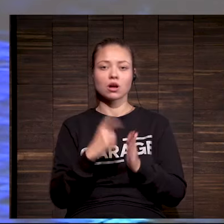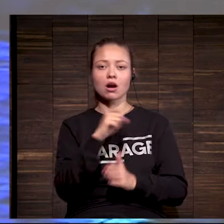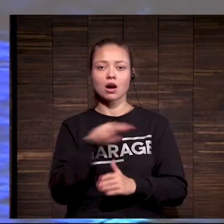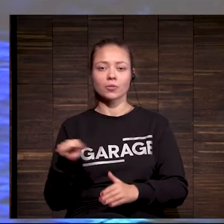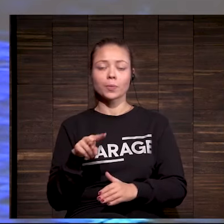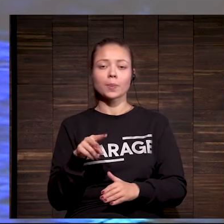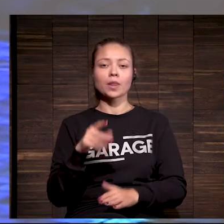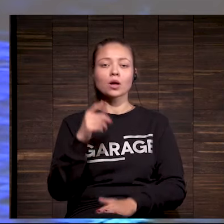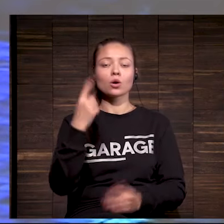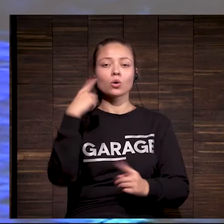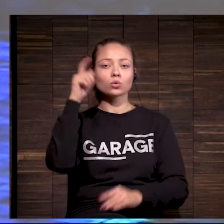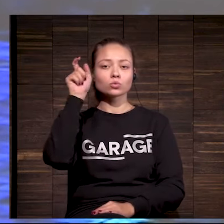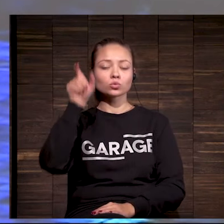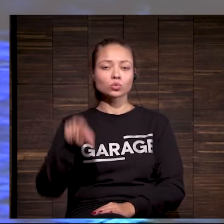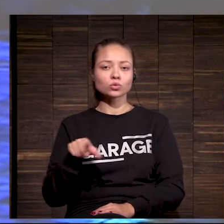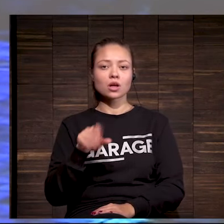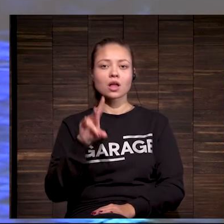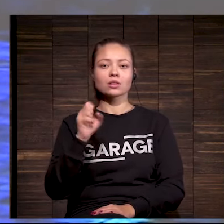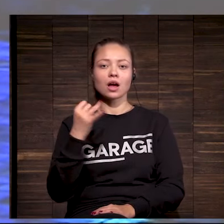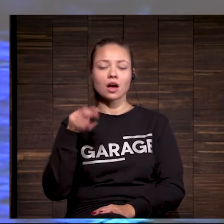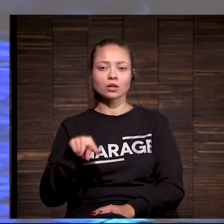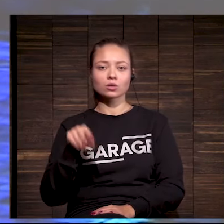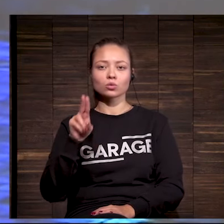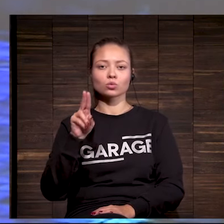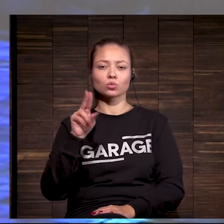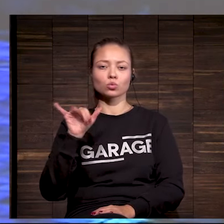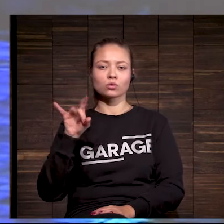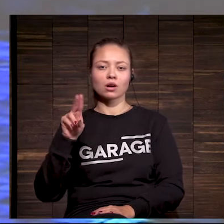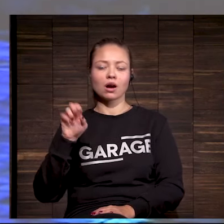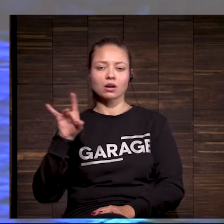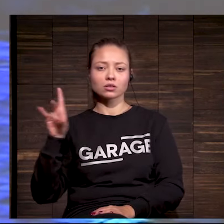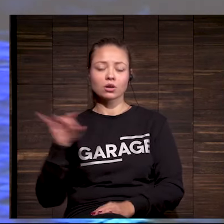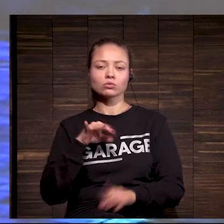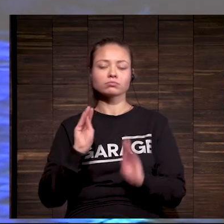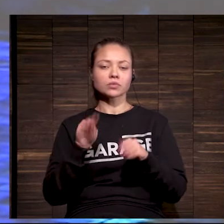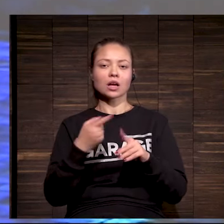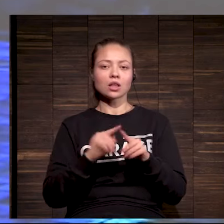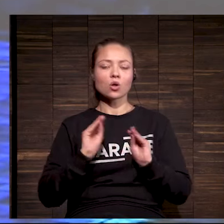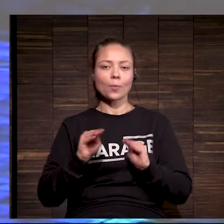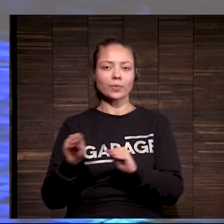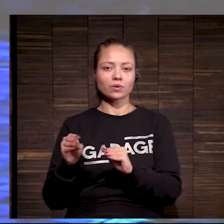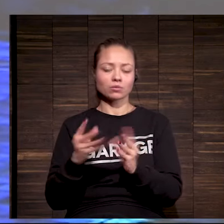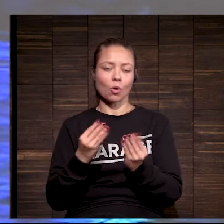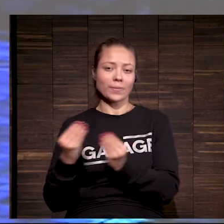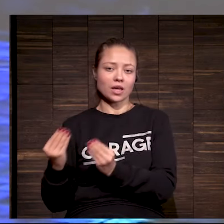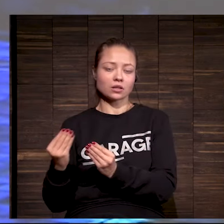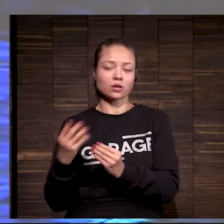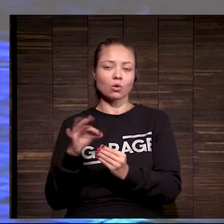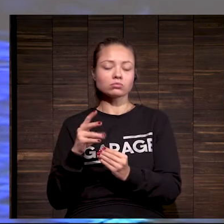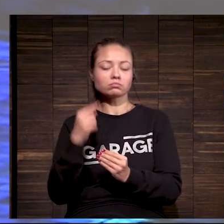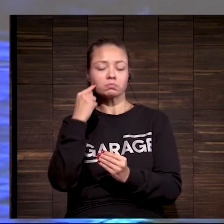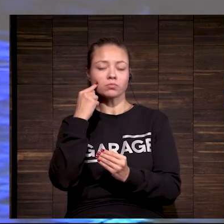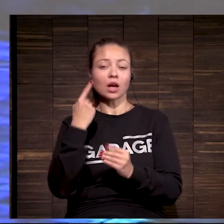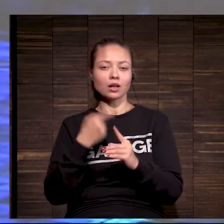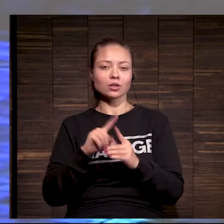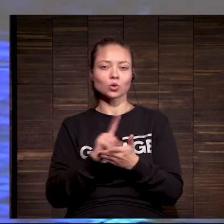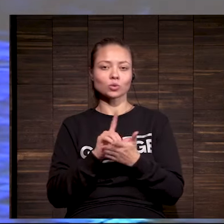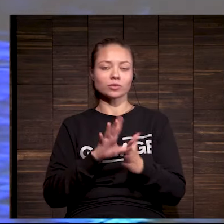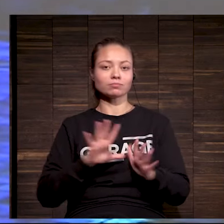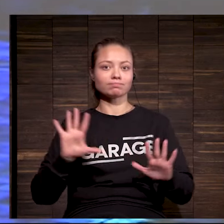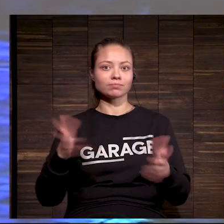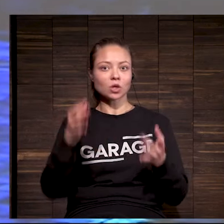художник на янкул карни установила за так никто он хотел сделать так чтобы это был сюрприз на